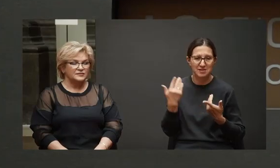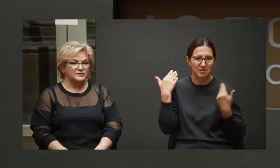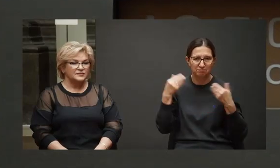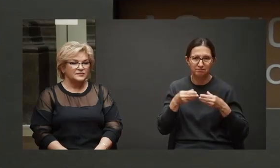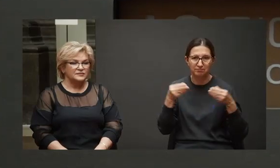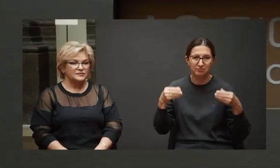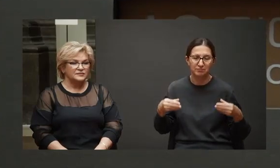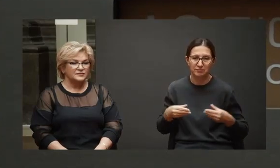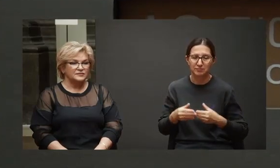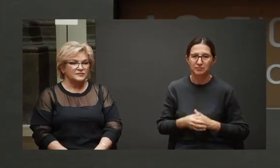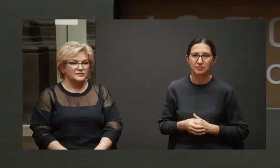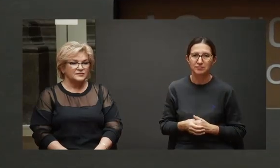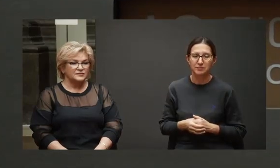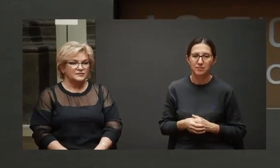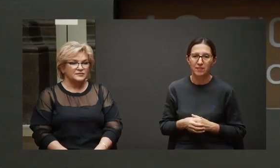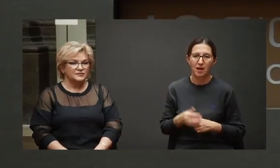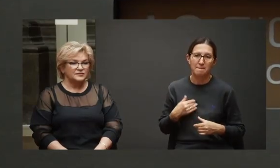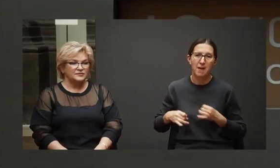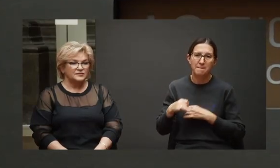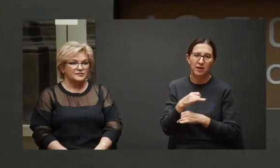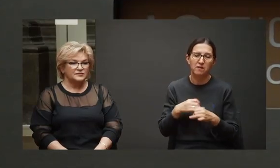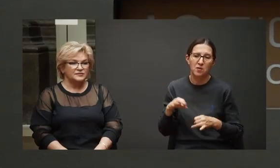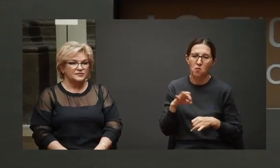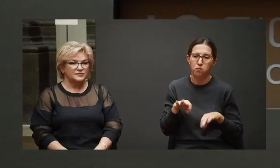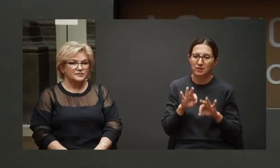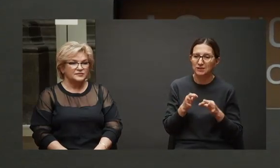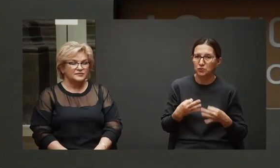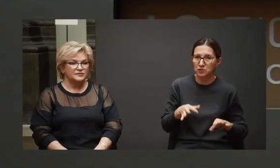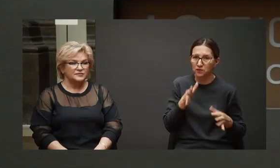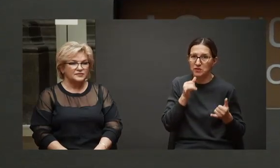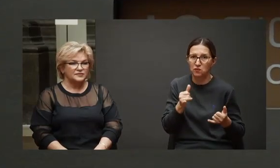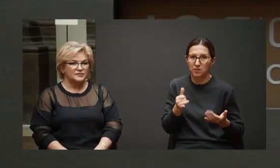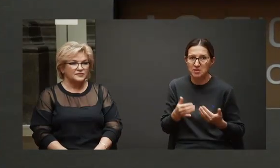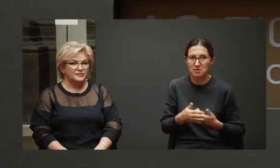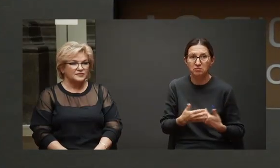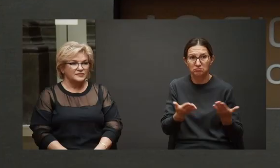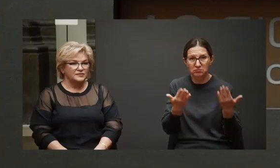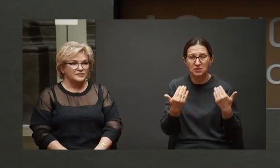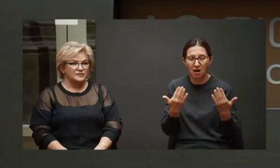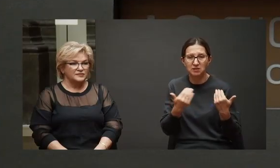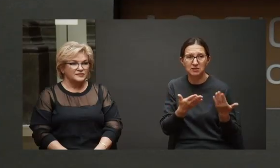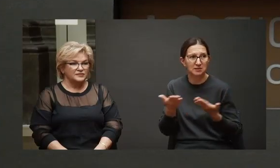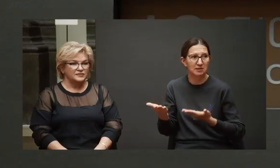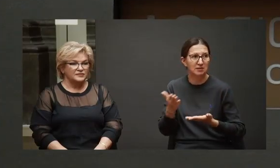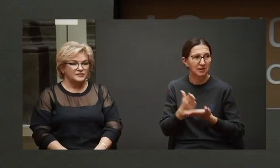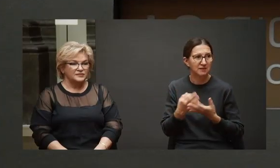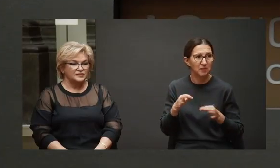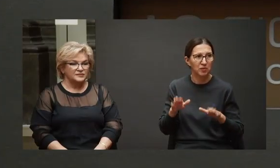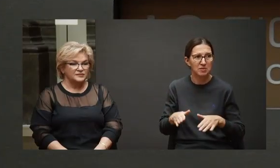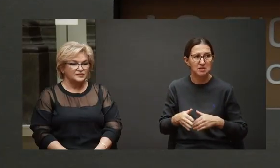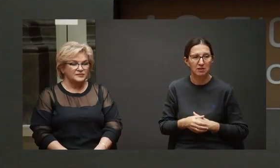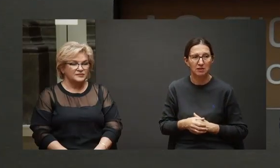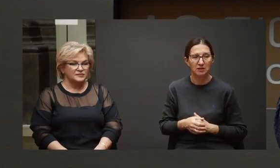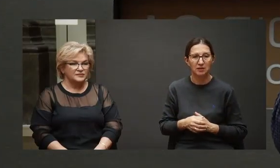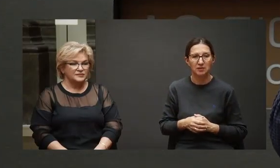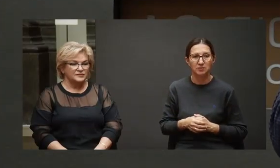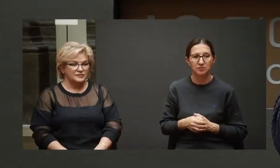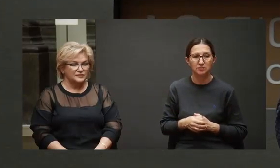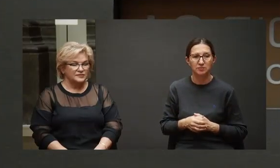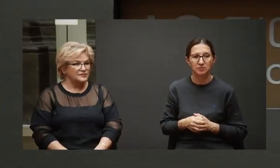Разговор о искусстве и современности. Заходите сюда, на передний, можно. Сегодня